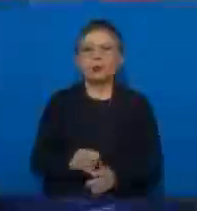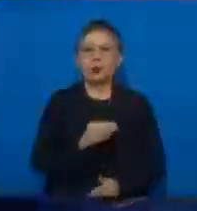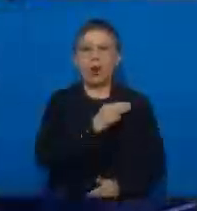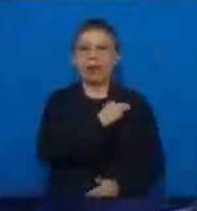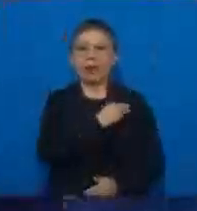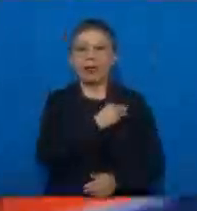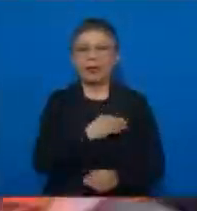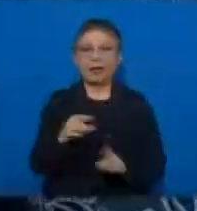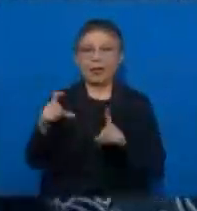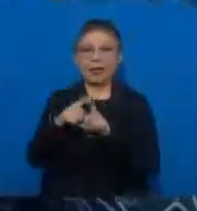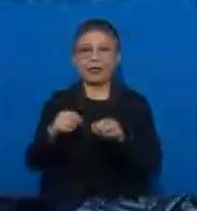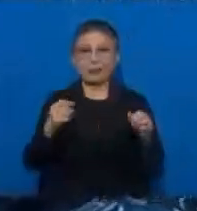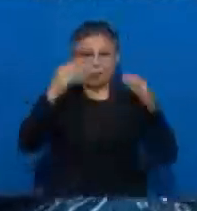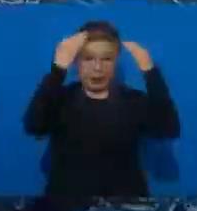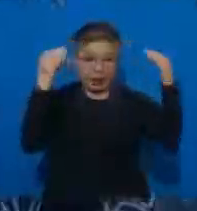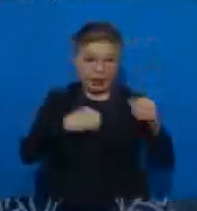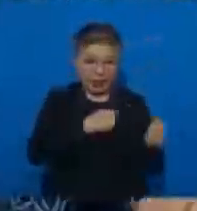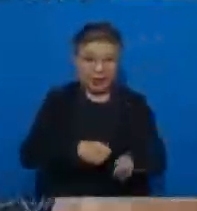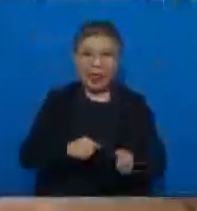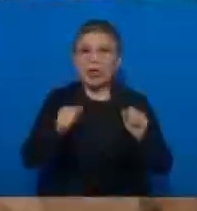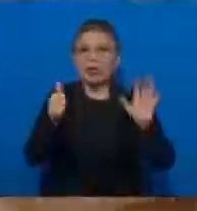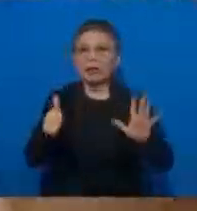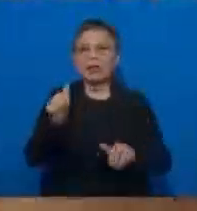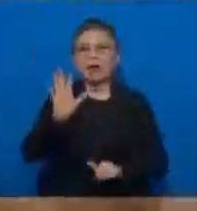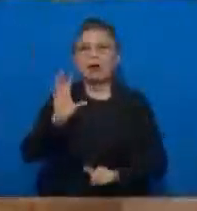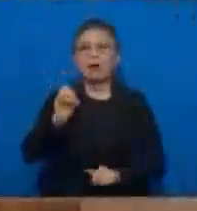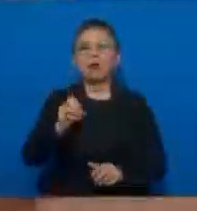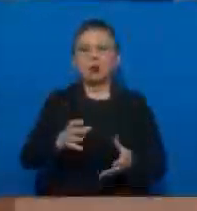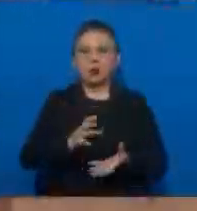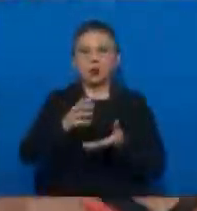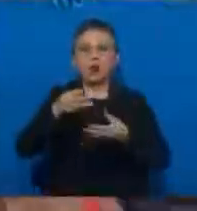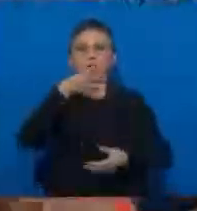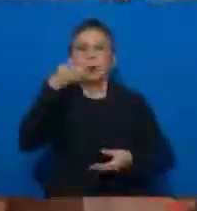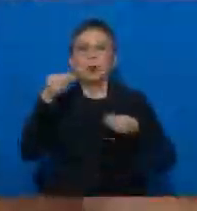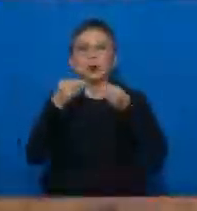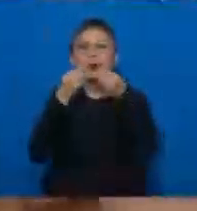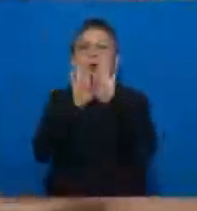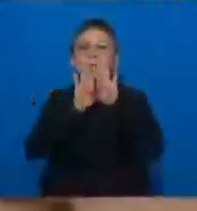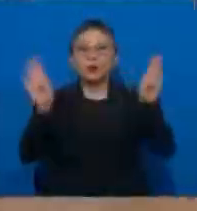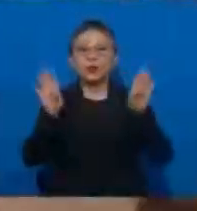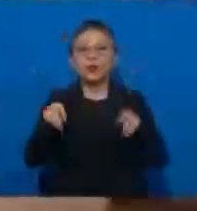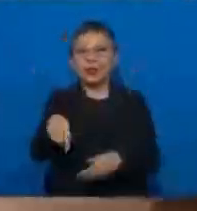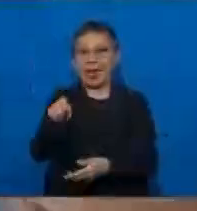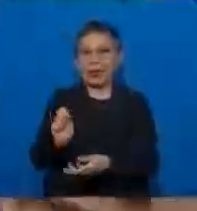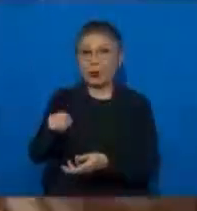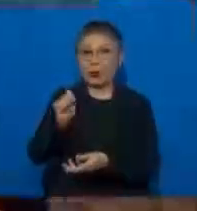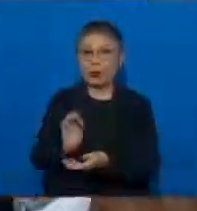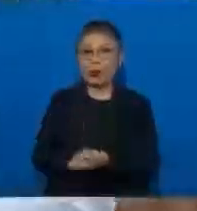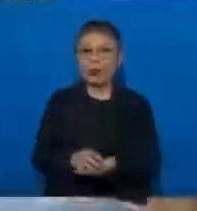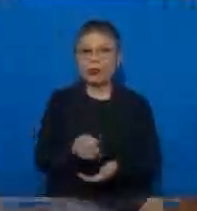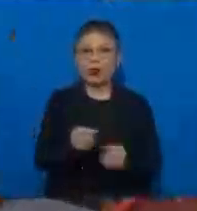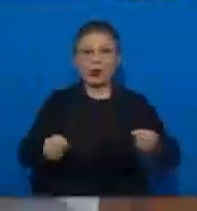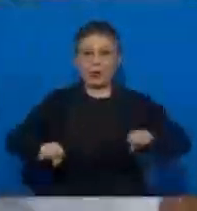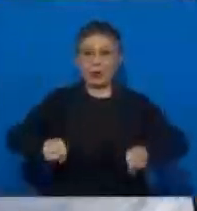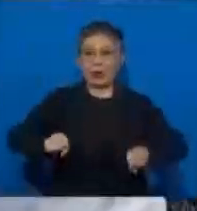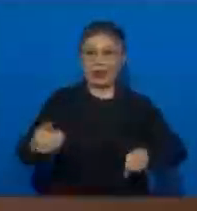Dinas Pertanian Purwakarta membagikan 650 pak takjil sayuran berbagai varietas kepada masyarakat dan